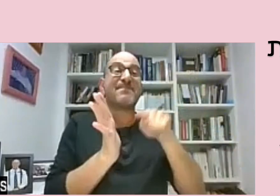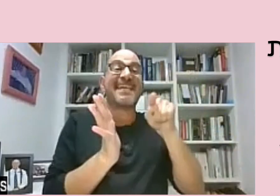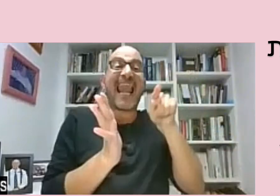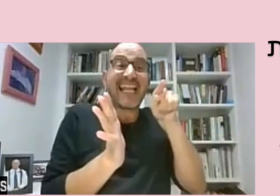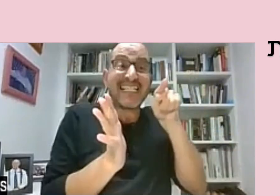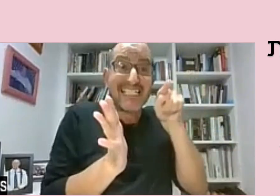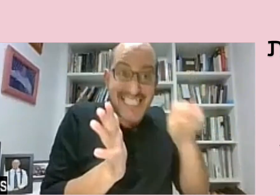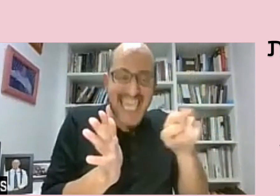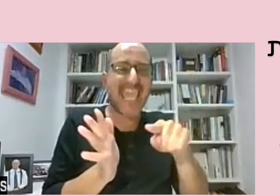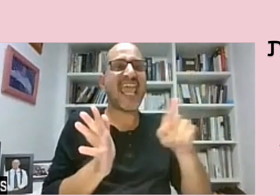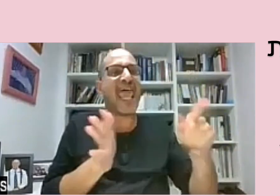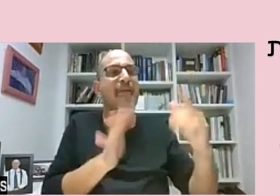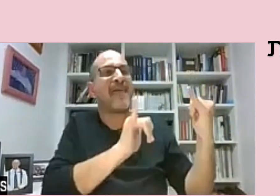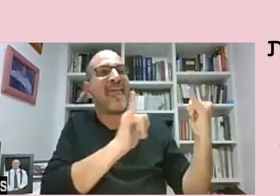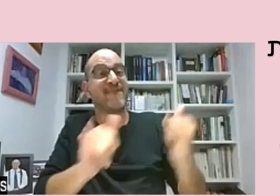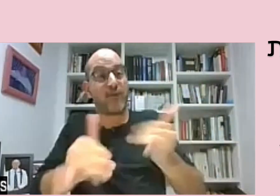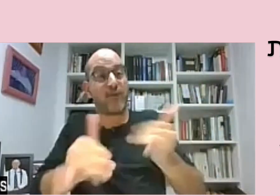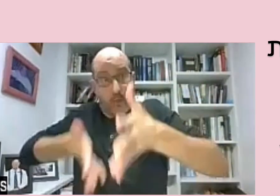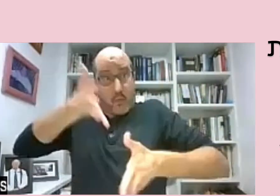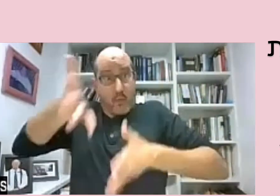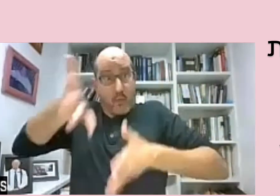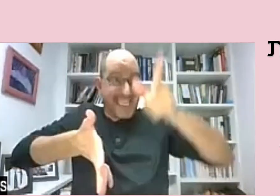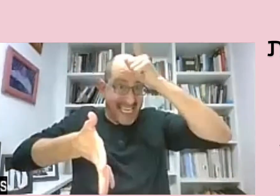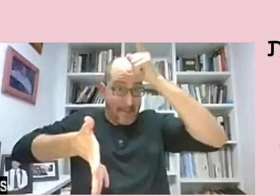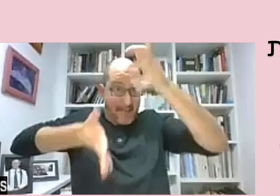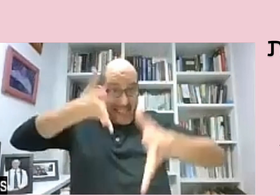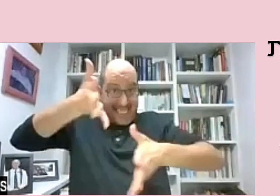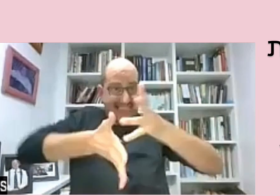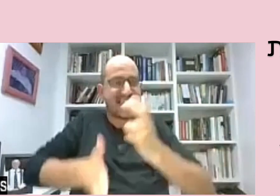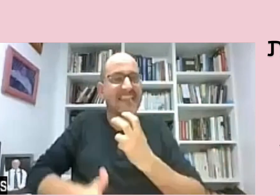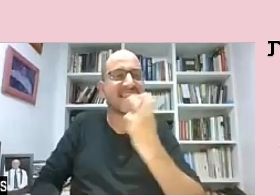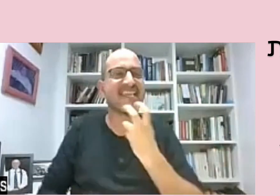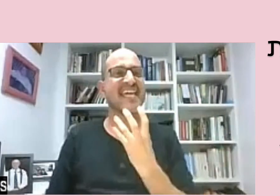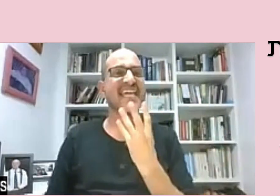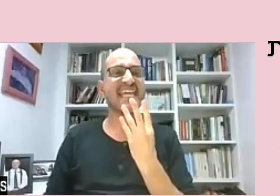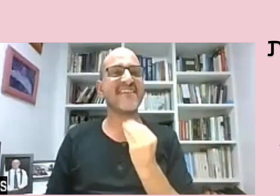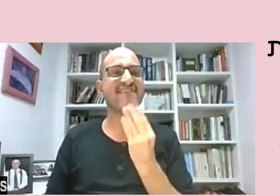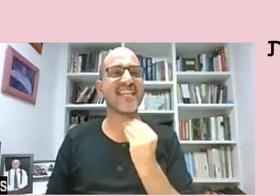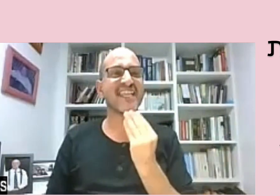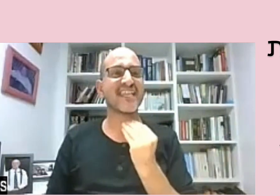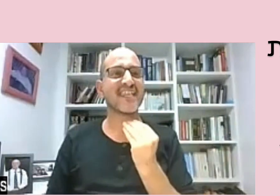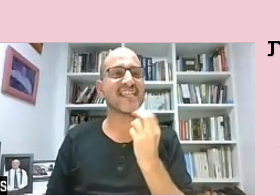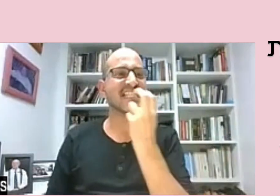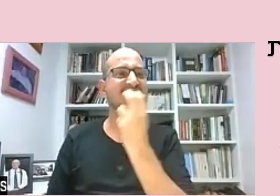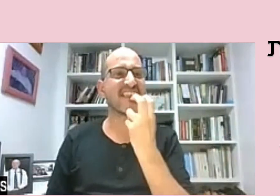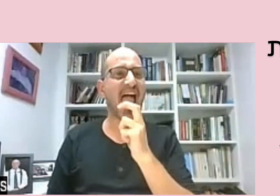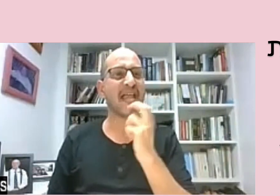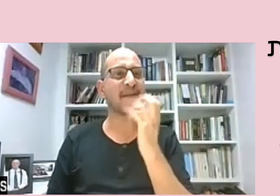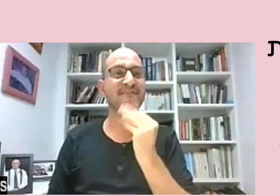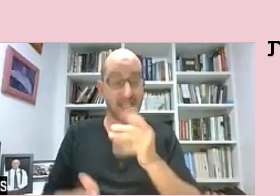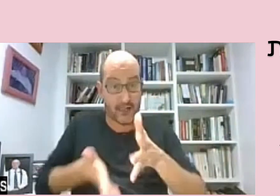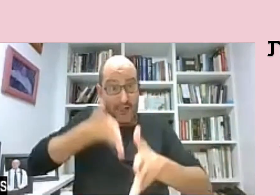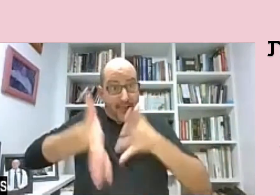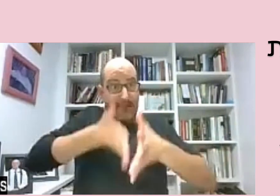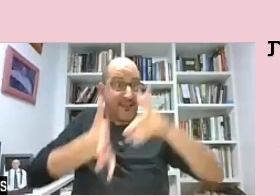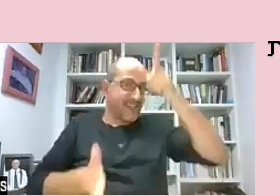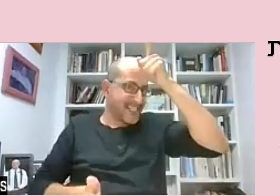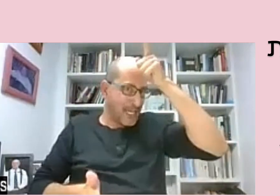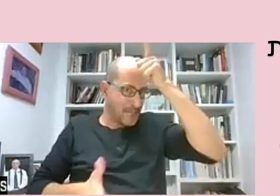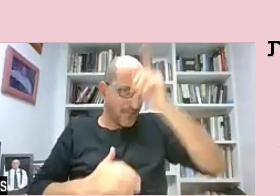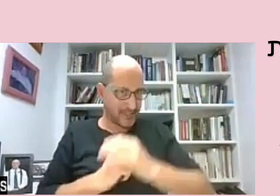בישראל, ובגלל זה הם אלה שהביאו בעצם את שפת הסימנים הגרמנית, זה